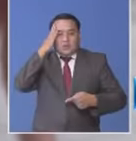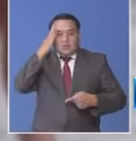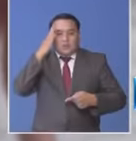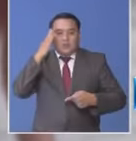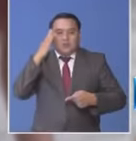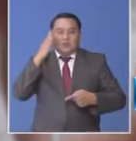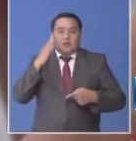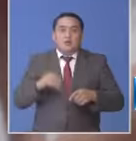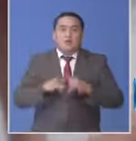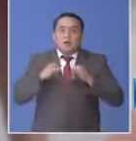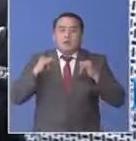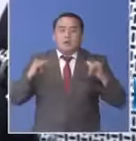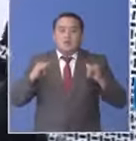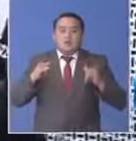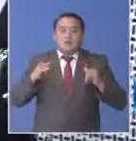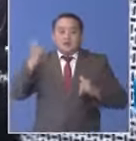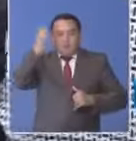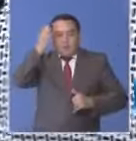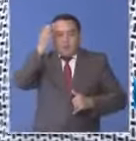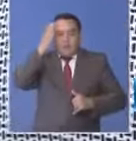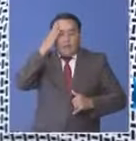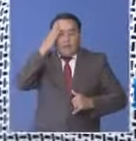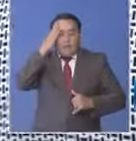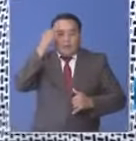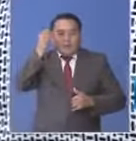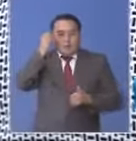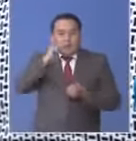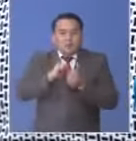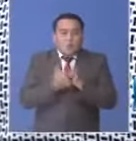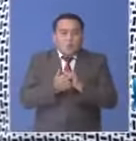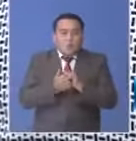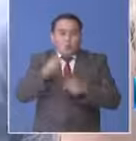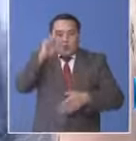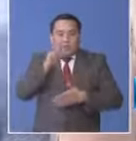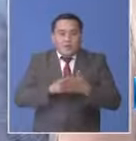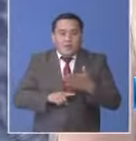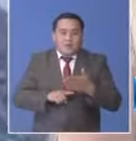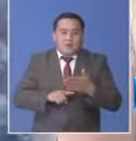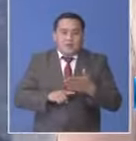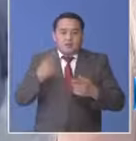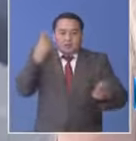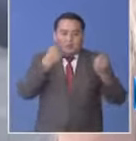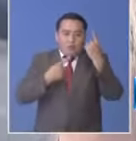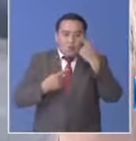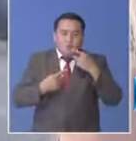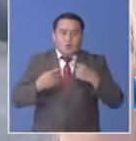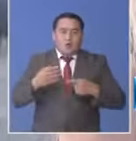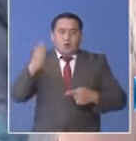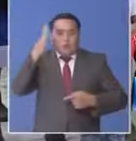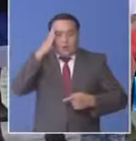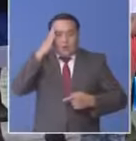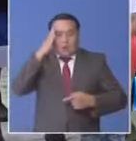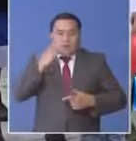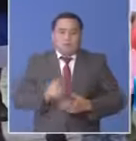способности, развить фотографическую память, слух, наблюдательность, воображение, уверенность в себе, творческое и логическое